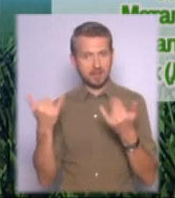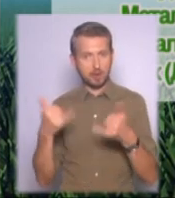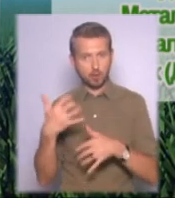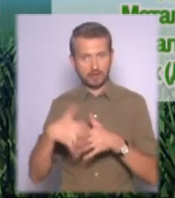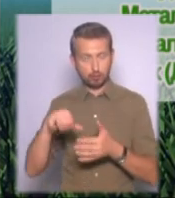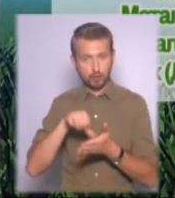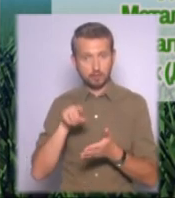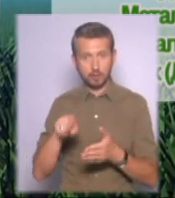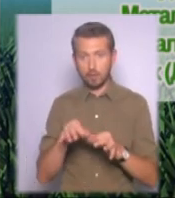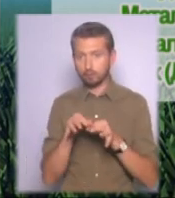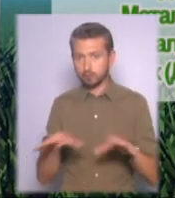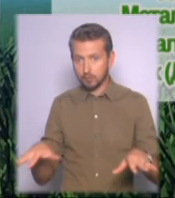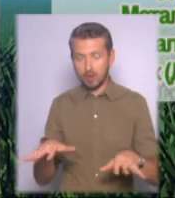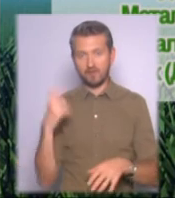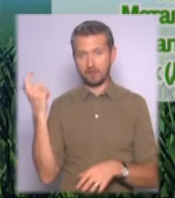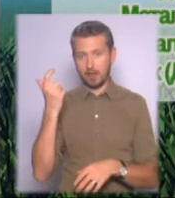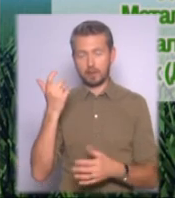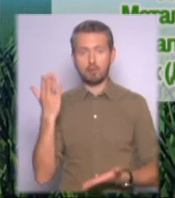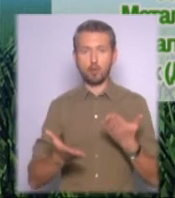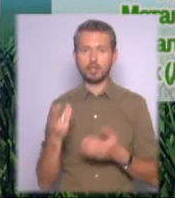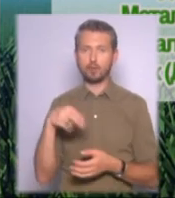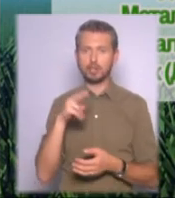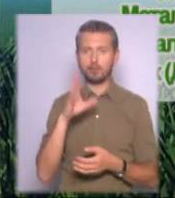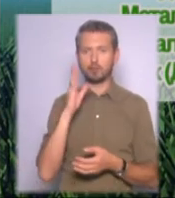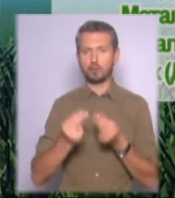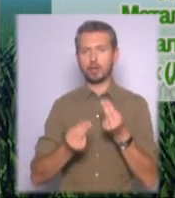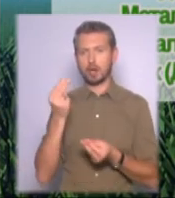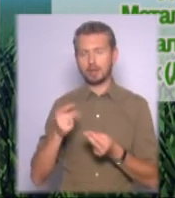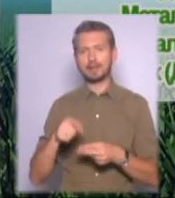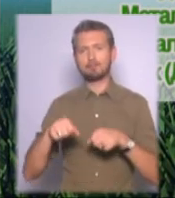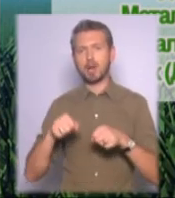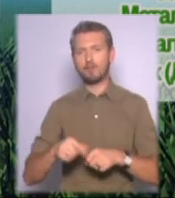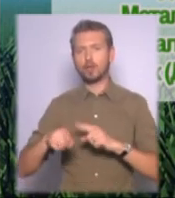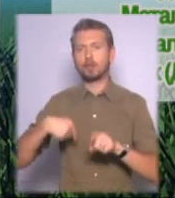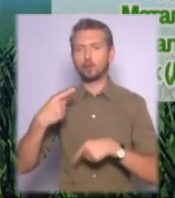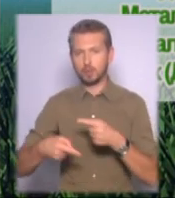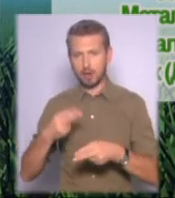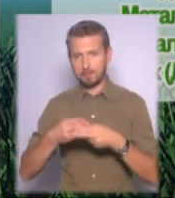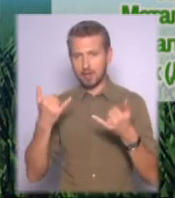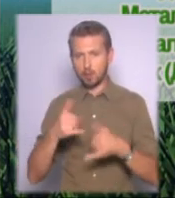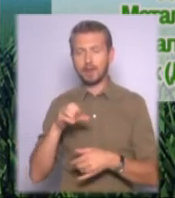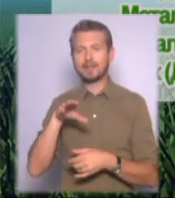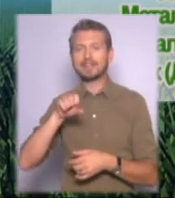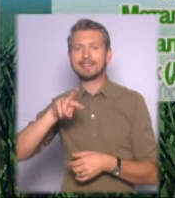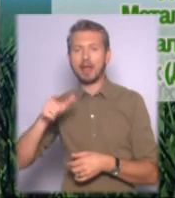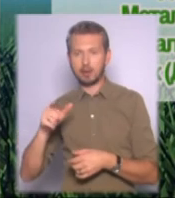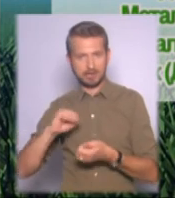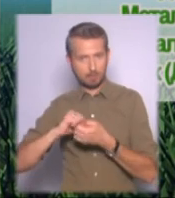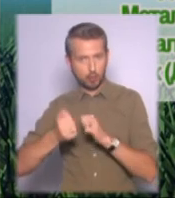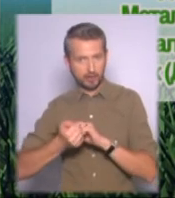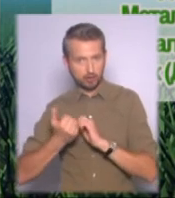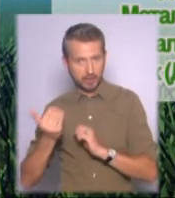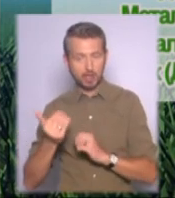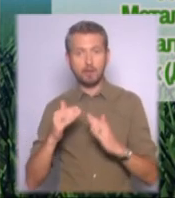його розформував власник. Можливо, «Динамівці» гратимуть з правонаступником «Металурга» «Сталлю» з Дніпродзержинська. Вдома «Динамо» гратиме